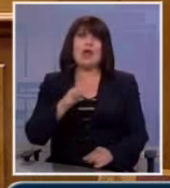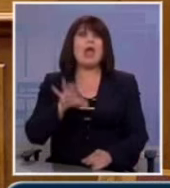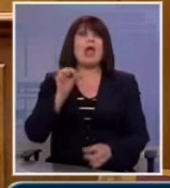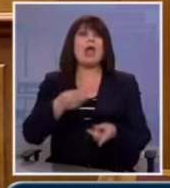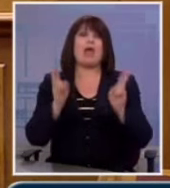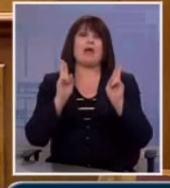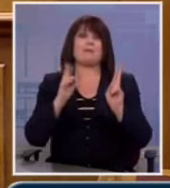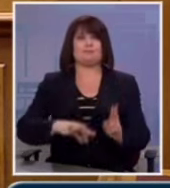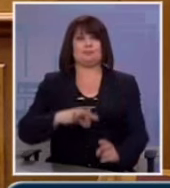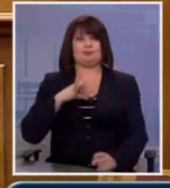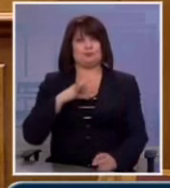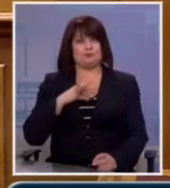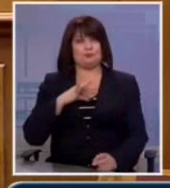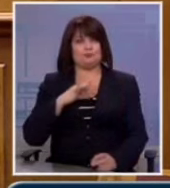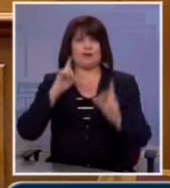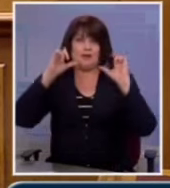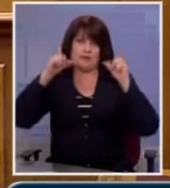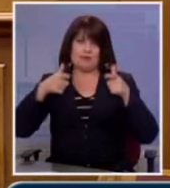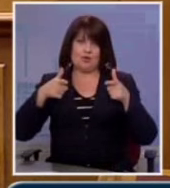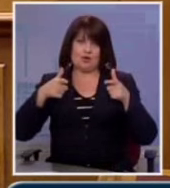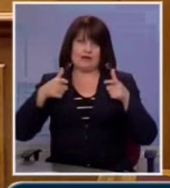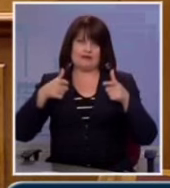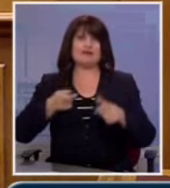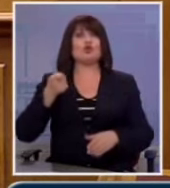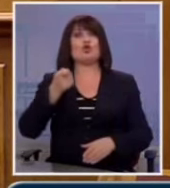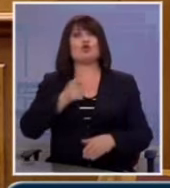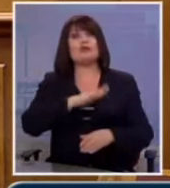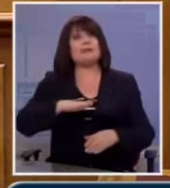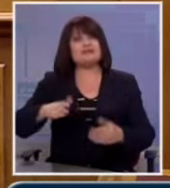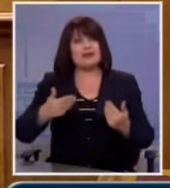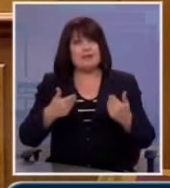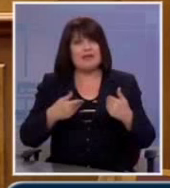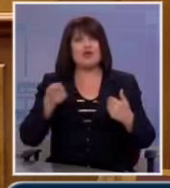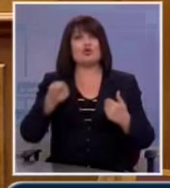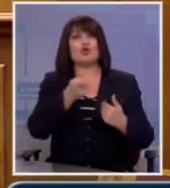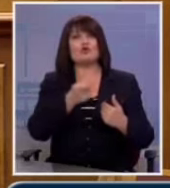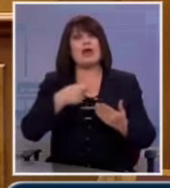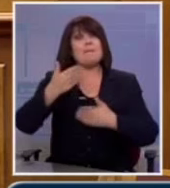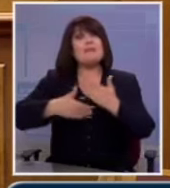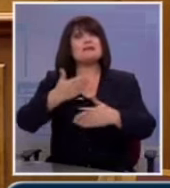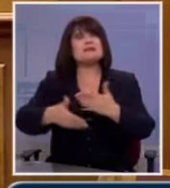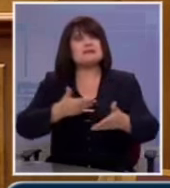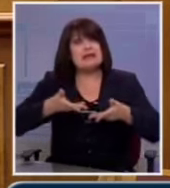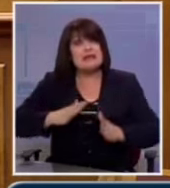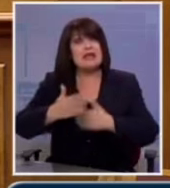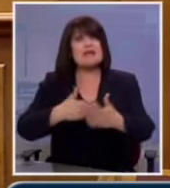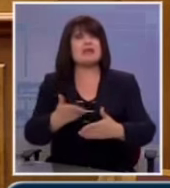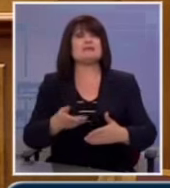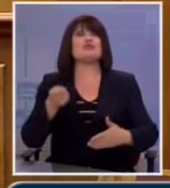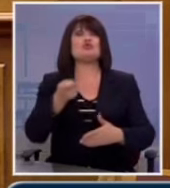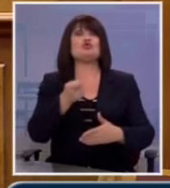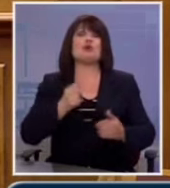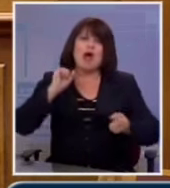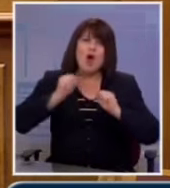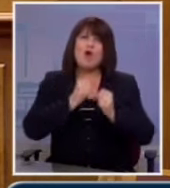ελπίδας, αξιοπρέπειας και δημοκρατίας. Το χρωστάμε στα παιδιά μας, το χρωστάμε στις επόμενες γενιές, το χρωστάμε στους